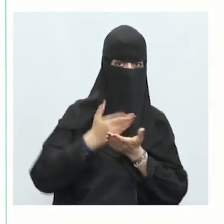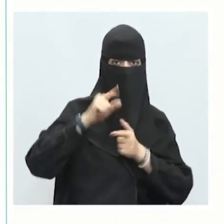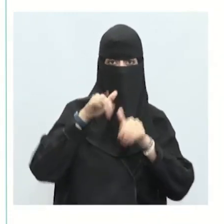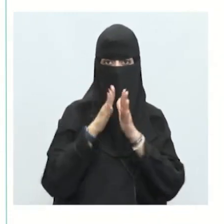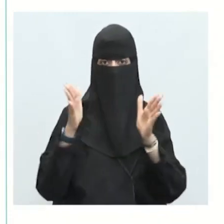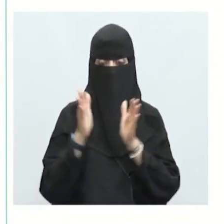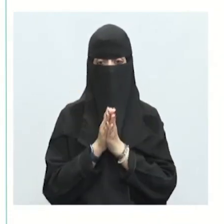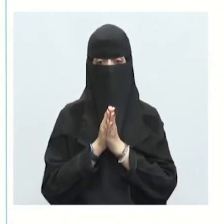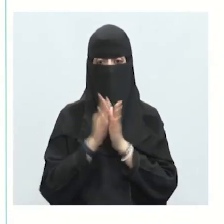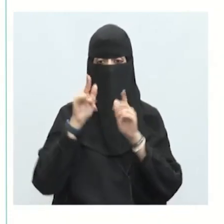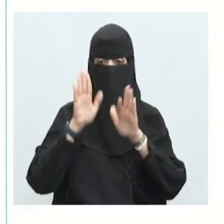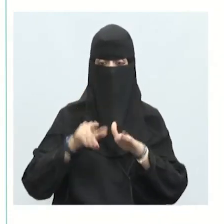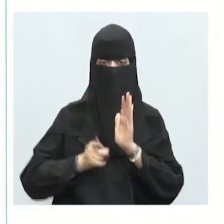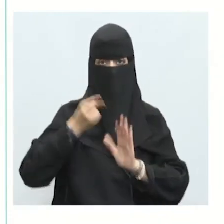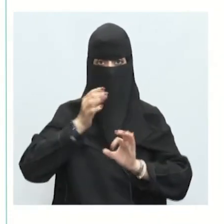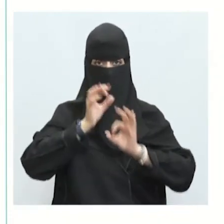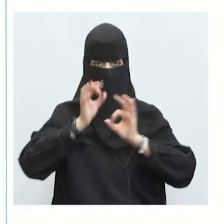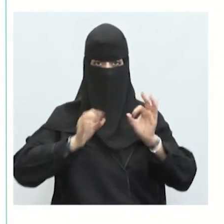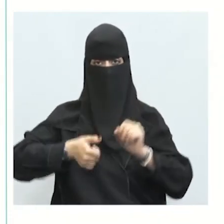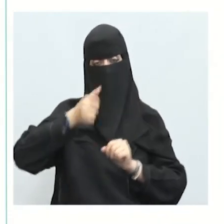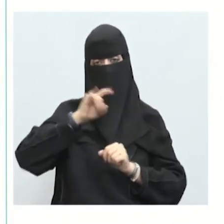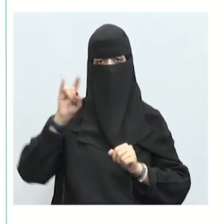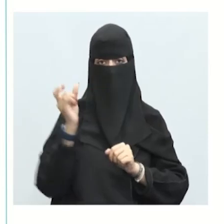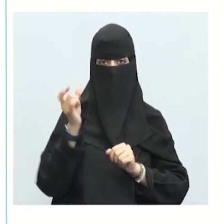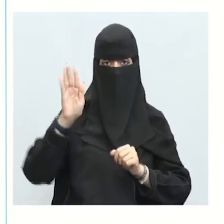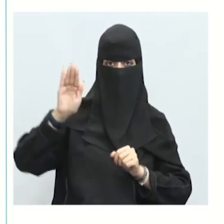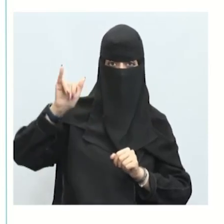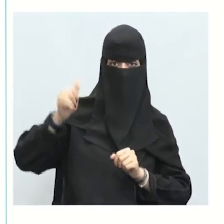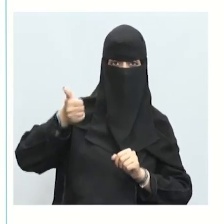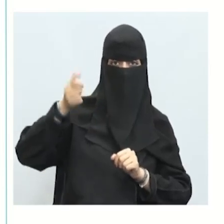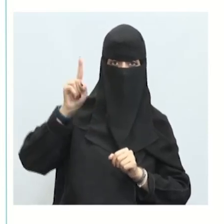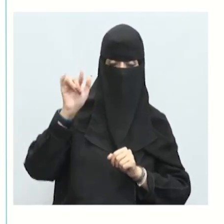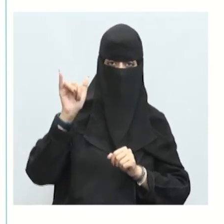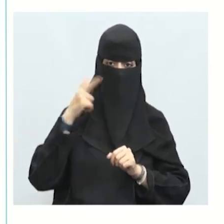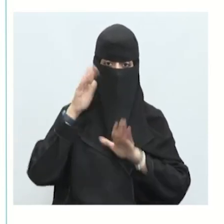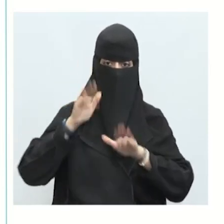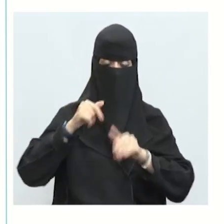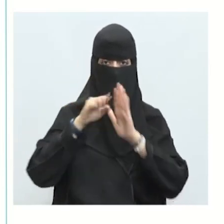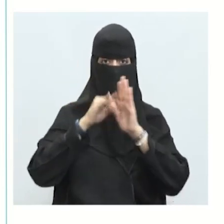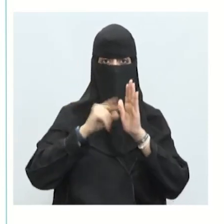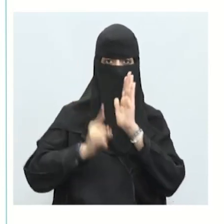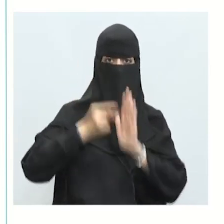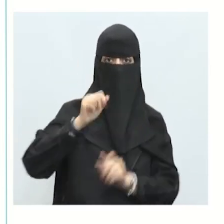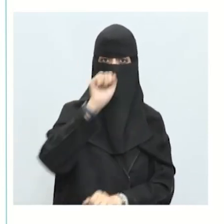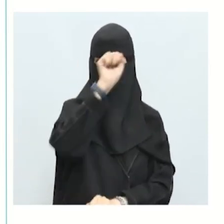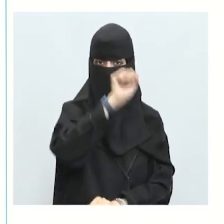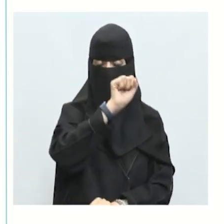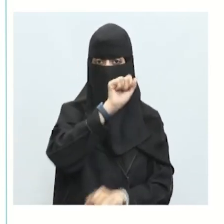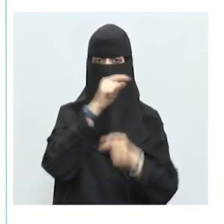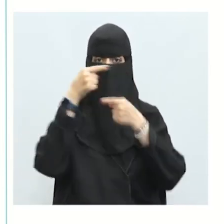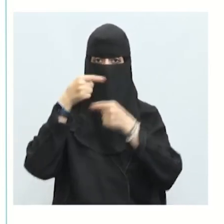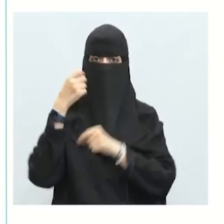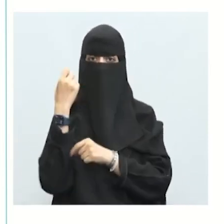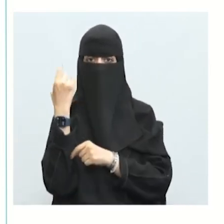اكبر عندنا في الرسم الانسيابي للبرنامج عندنا اي تساوي 100